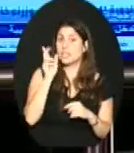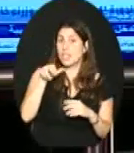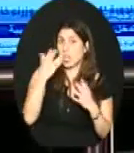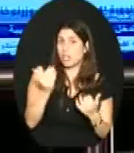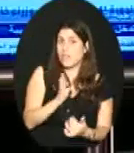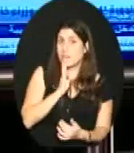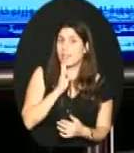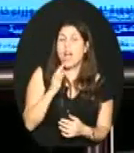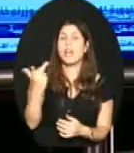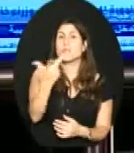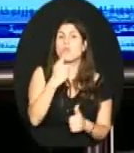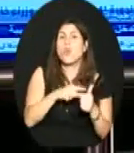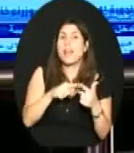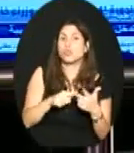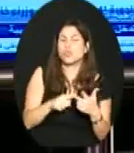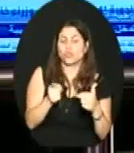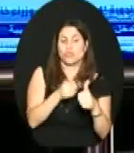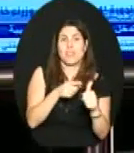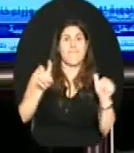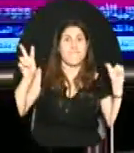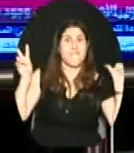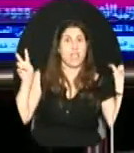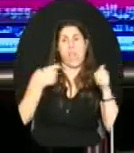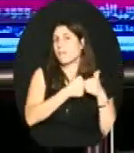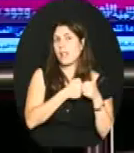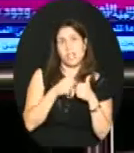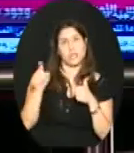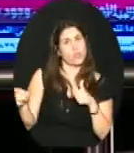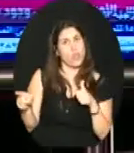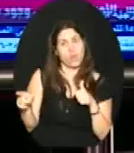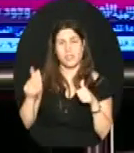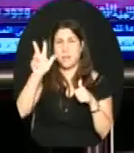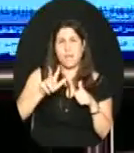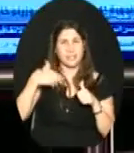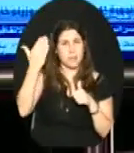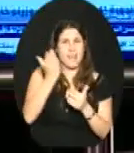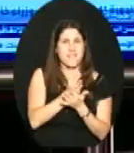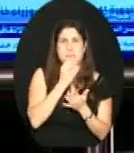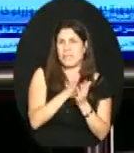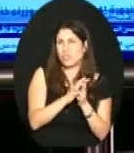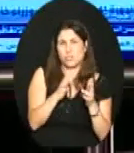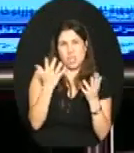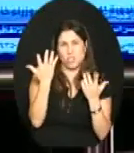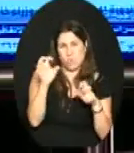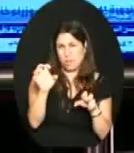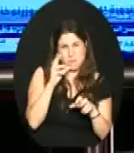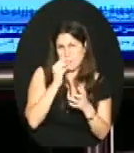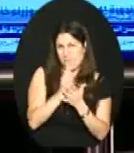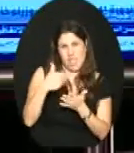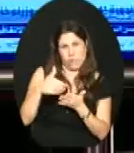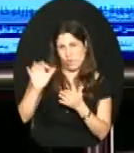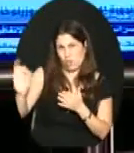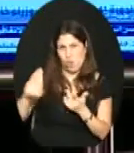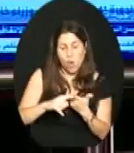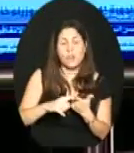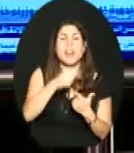בעיה משולשת. תנועת הפתח מאתגרת אותו במרץ הבא, הוא כבר בן 80, מדברים בריש גלי על דור ההמשך. תנועת